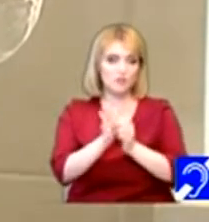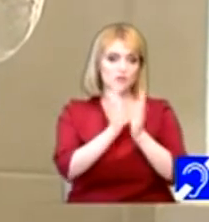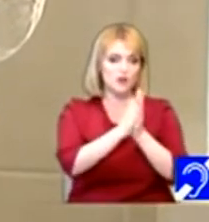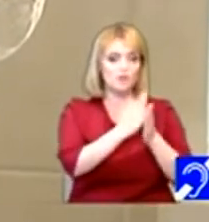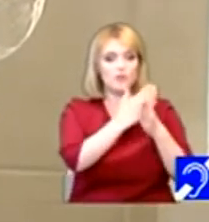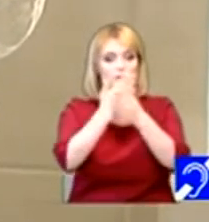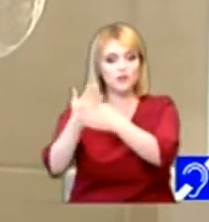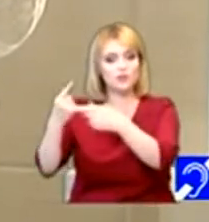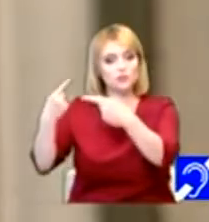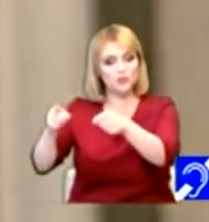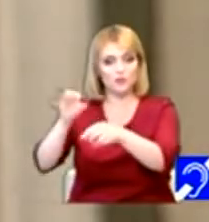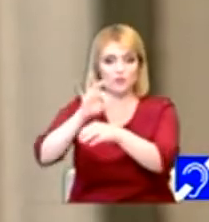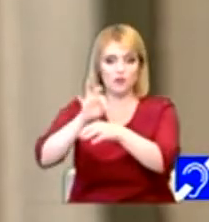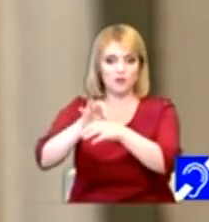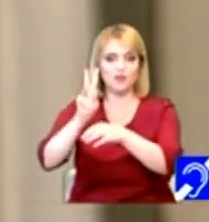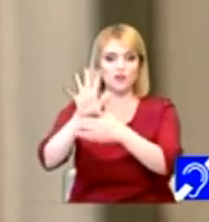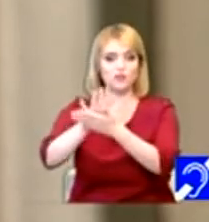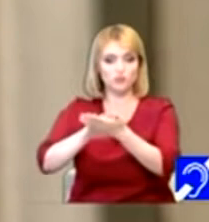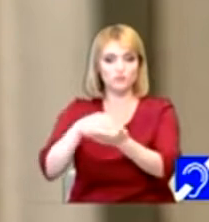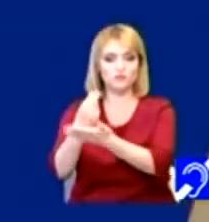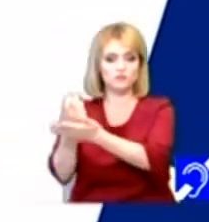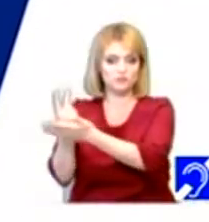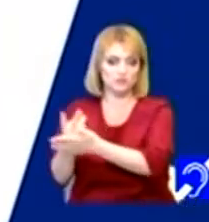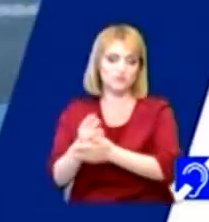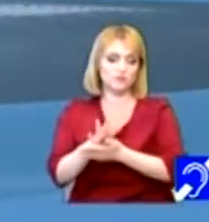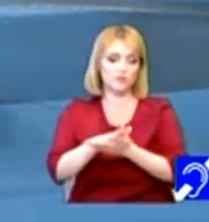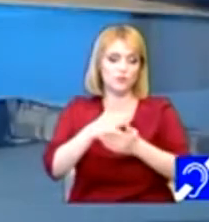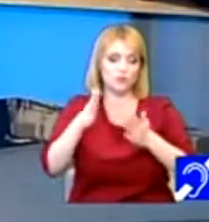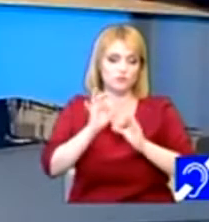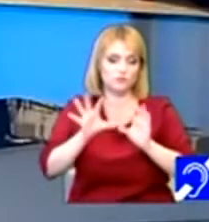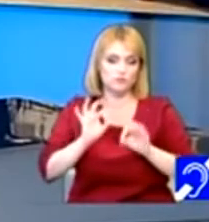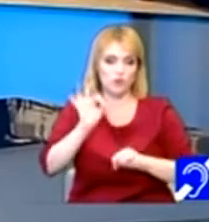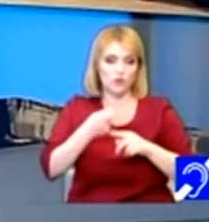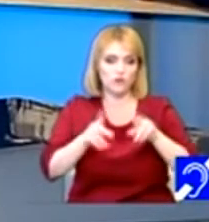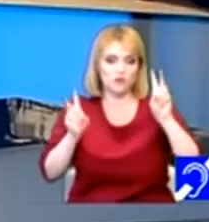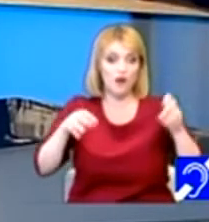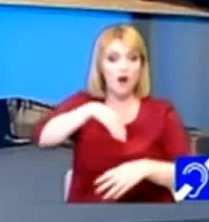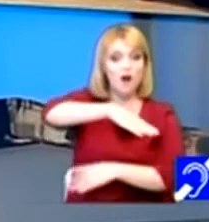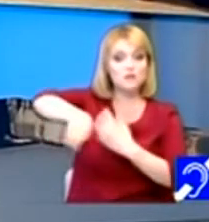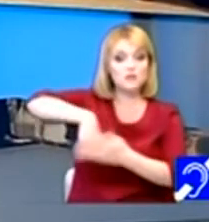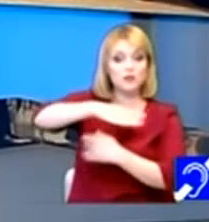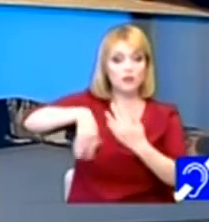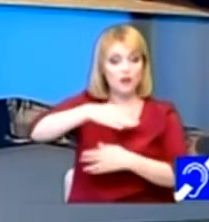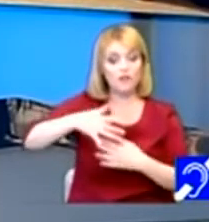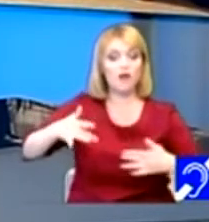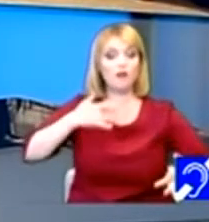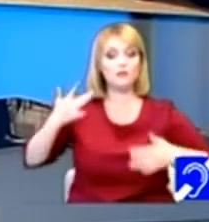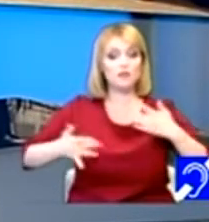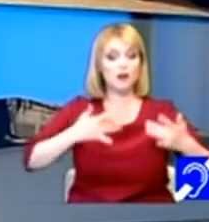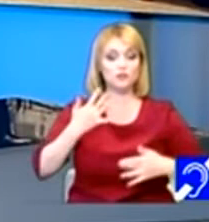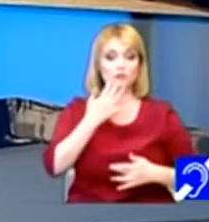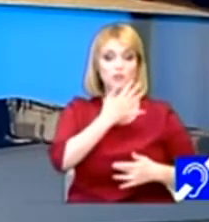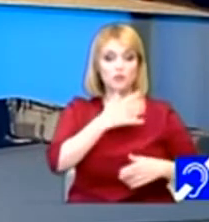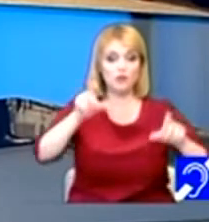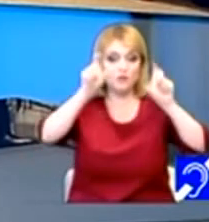gravă. Detalii vă oferim imediat în Telejurnal. Scandal la Teatrul Național Vasile Alexandri din Bălți.